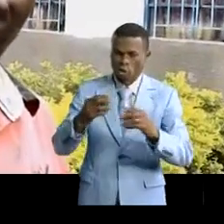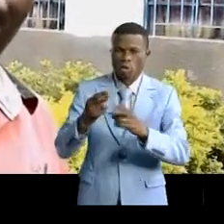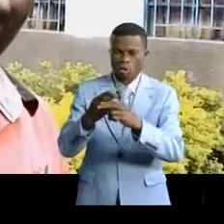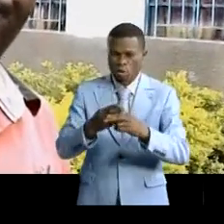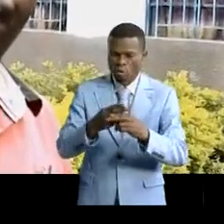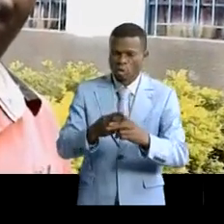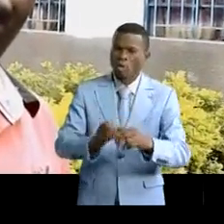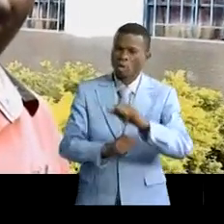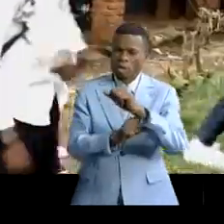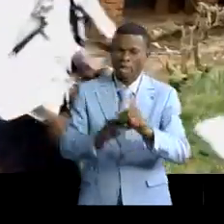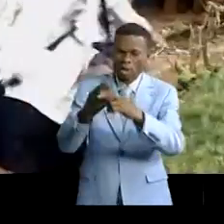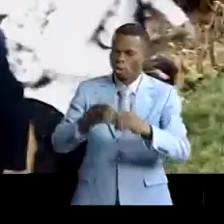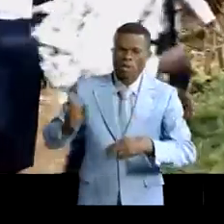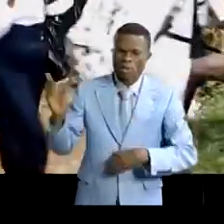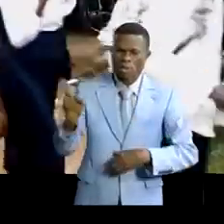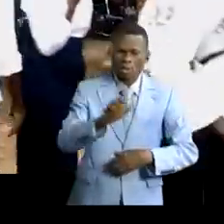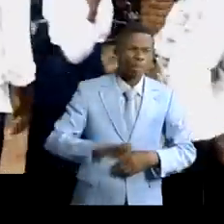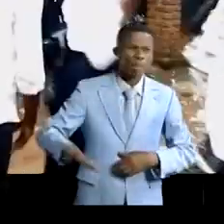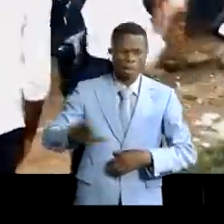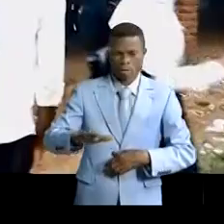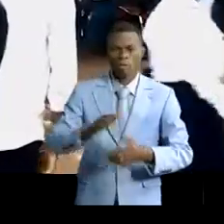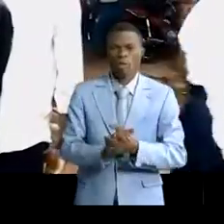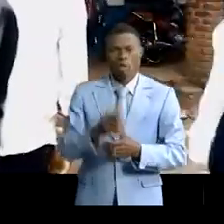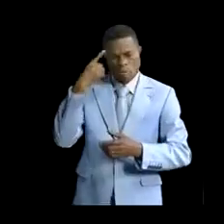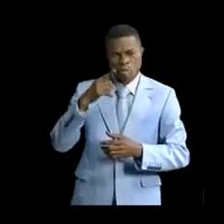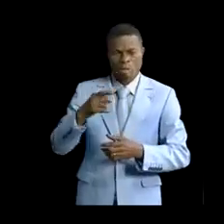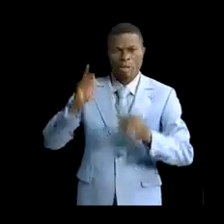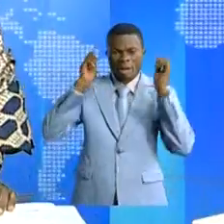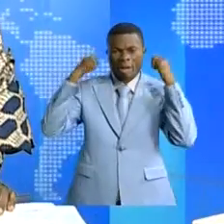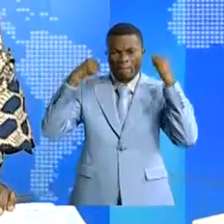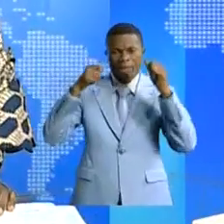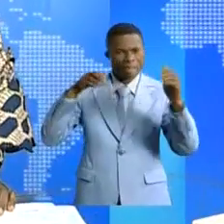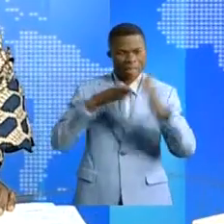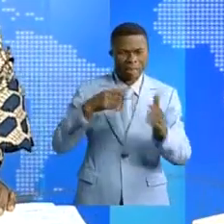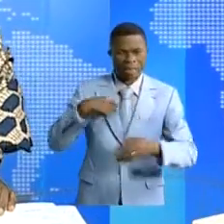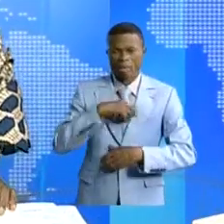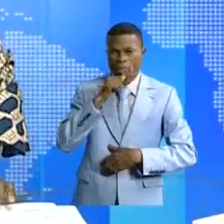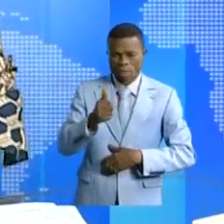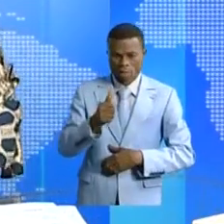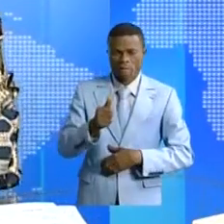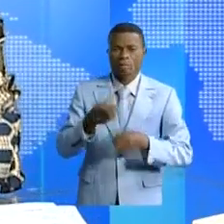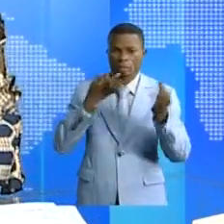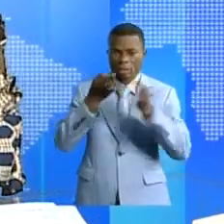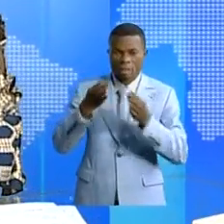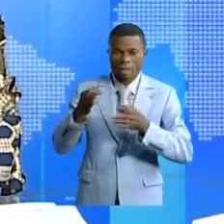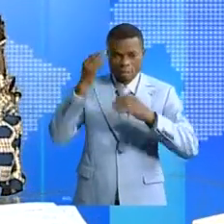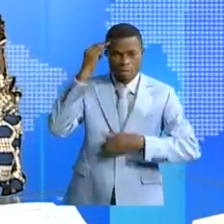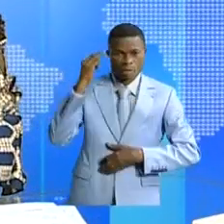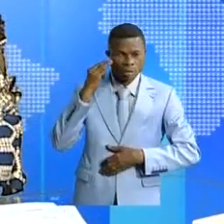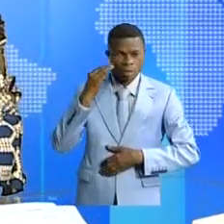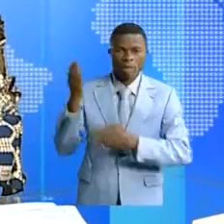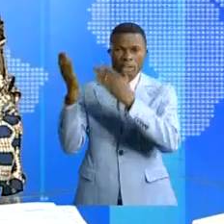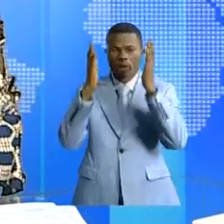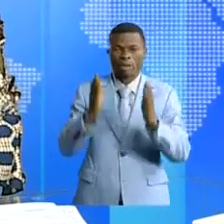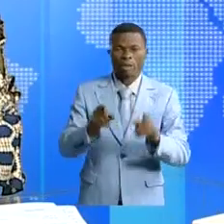contrôler par-ci par-là. Je vous le disais en titre, le ministre des Transports,